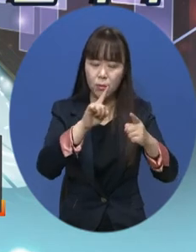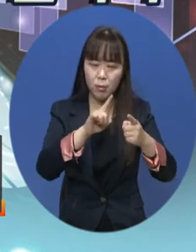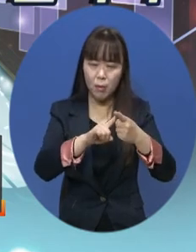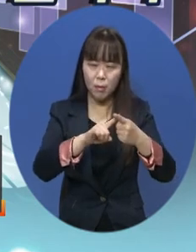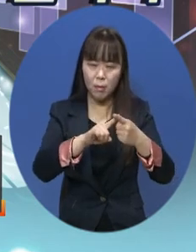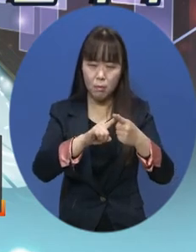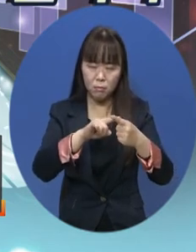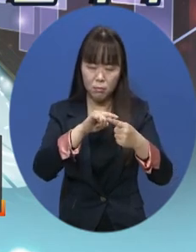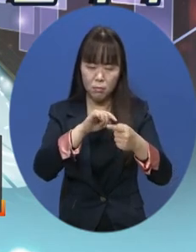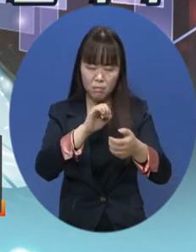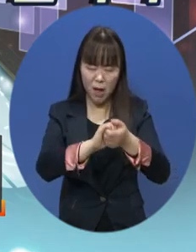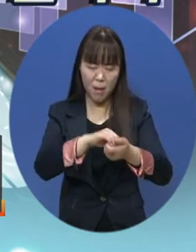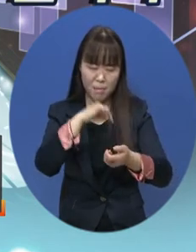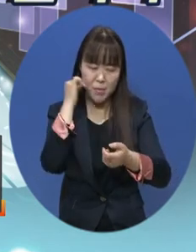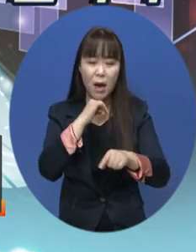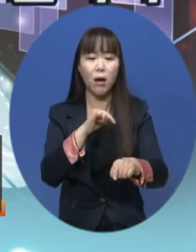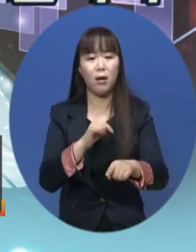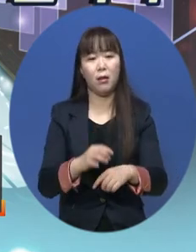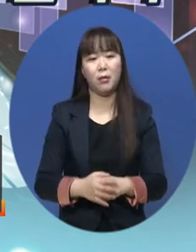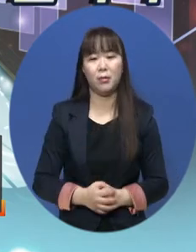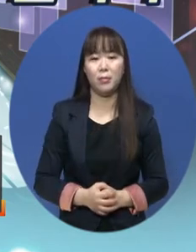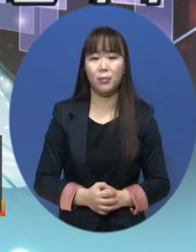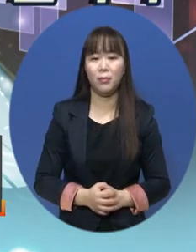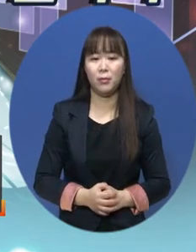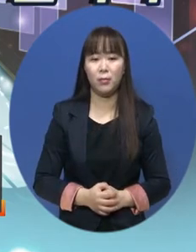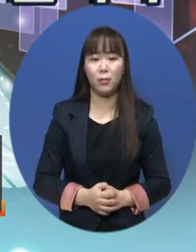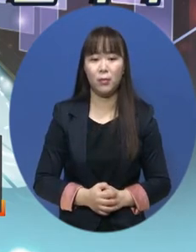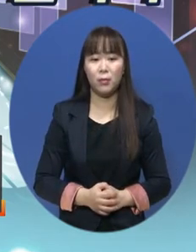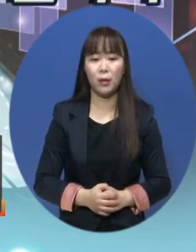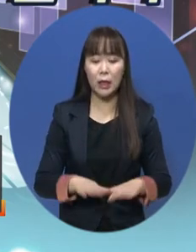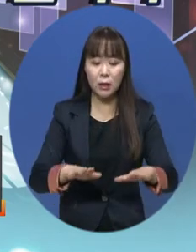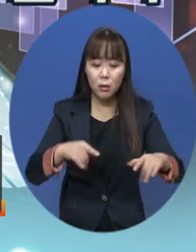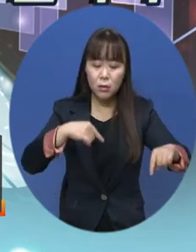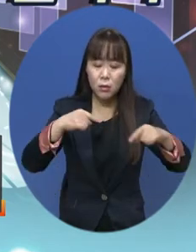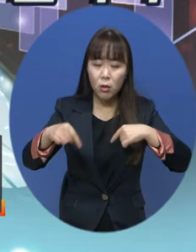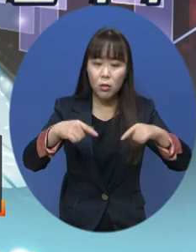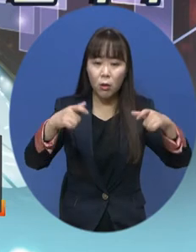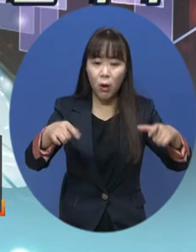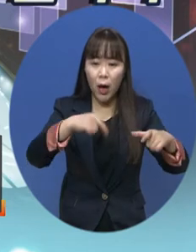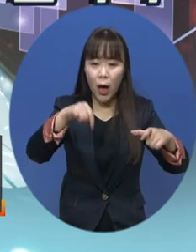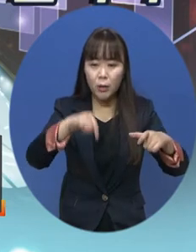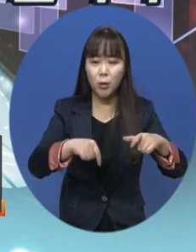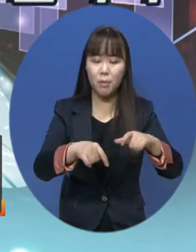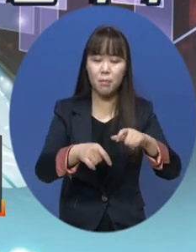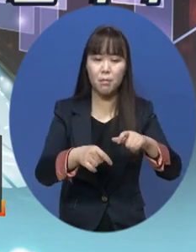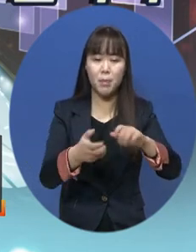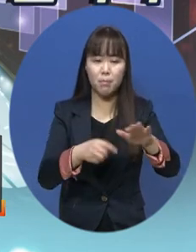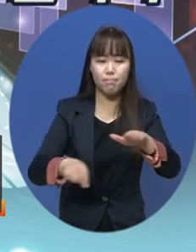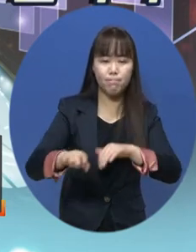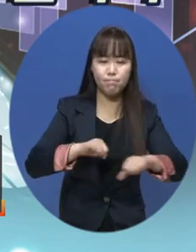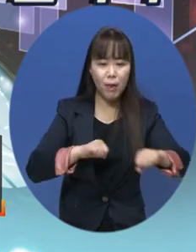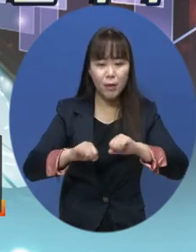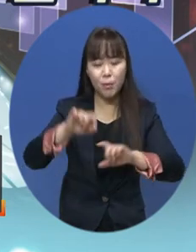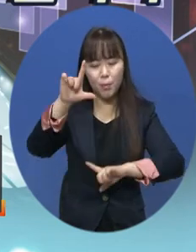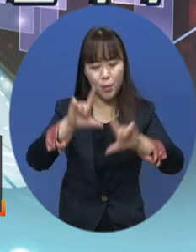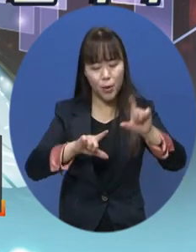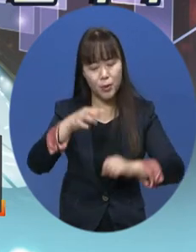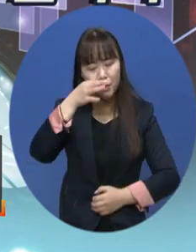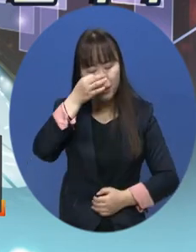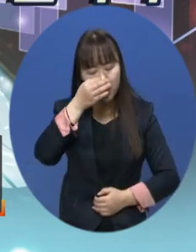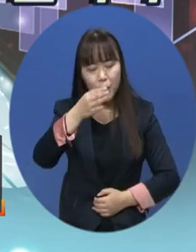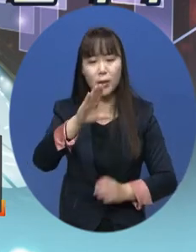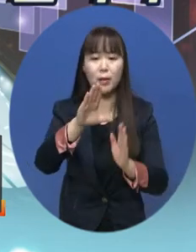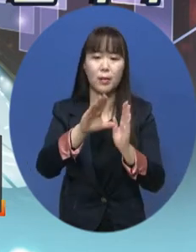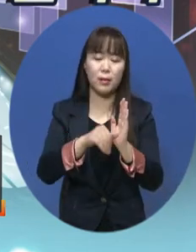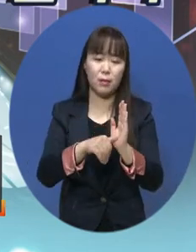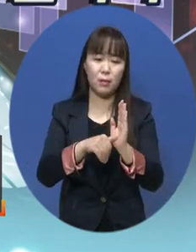엄격히 규제하고 있습니다. 이제는 정치권에서 솔선수범하는 모습을 보여줄